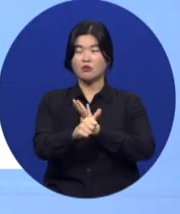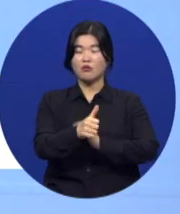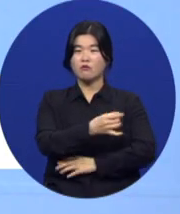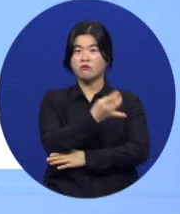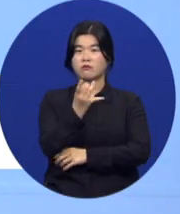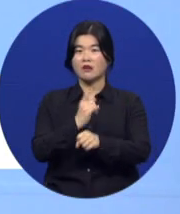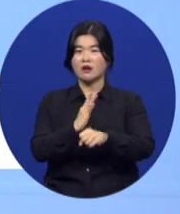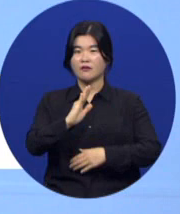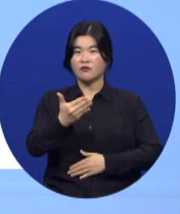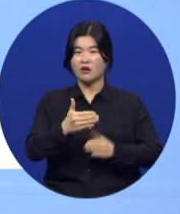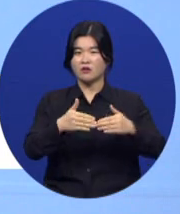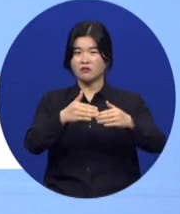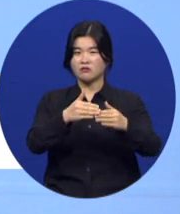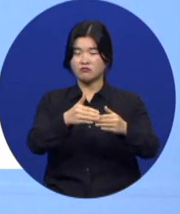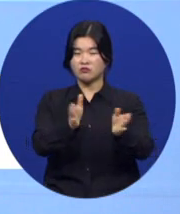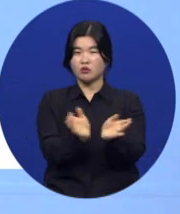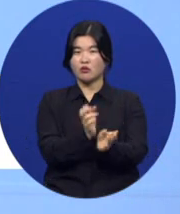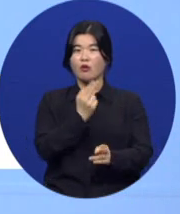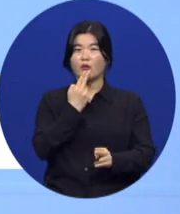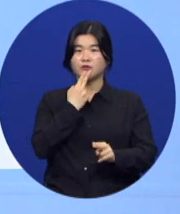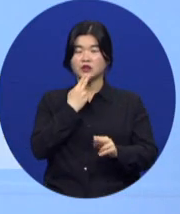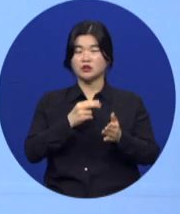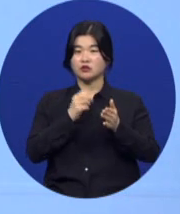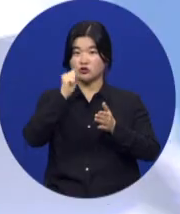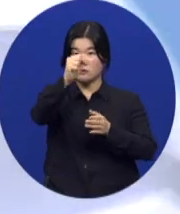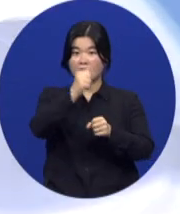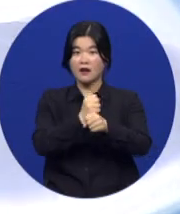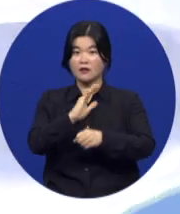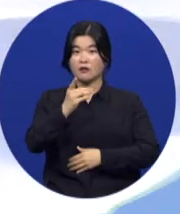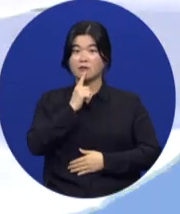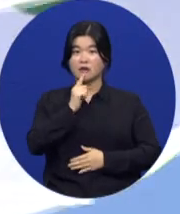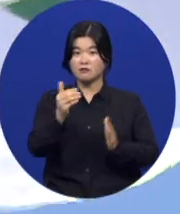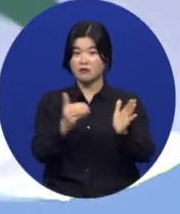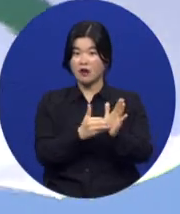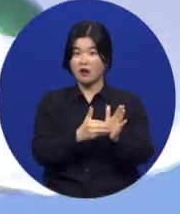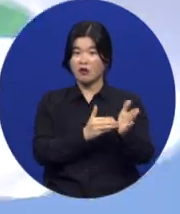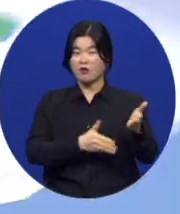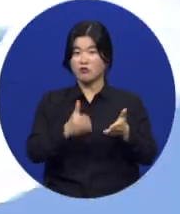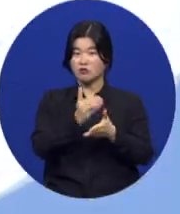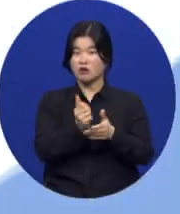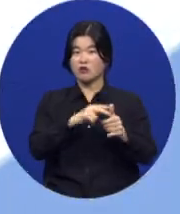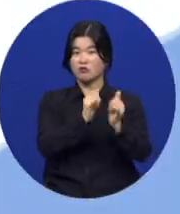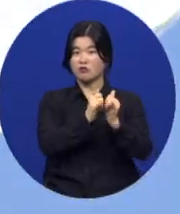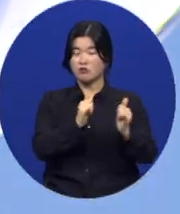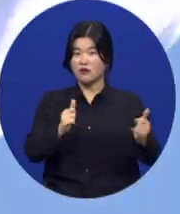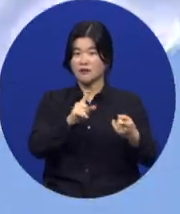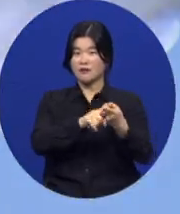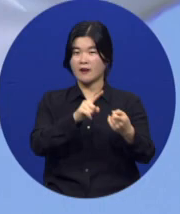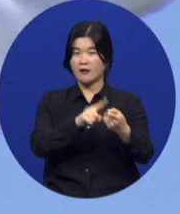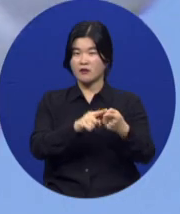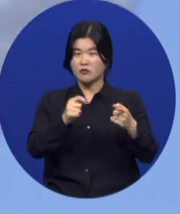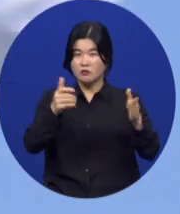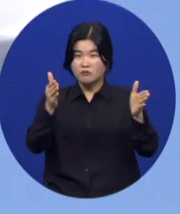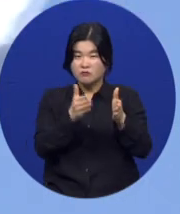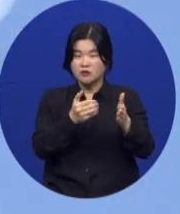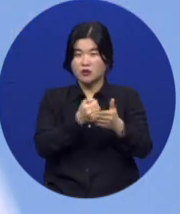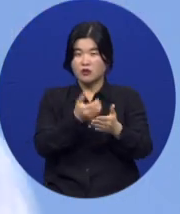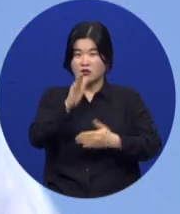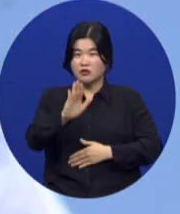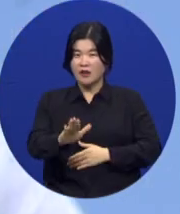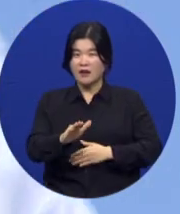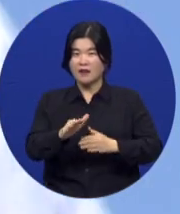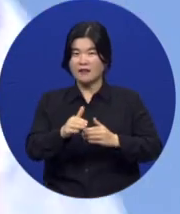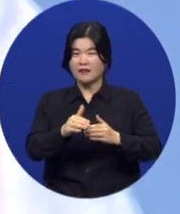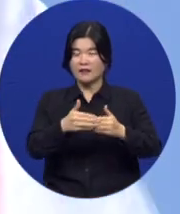내고 무소속 출마를 시사했습니다 제주도지사 선거 여야 후보의 윤곽이 좁혀지는 가운데